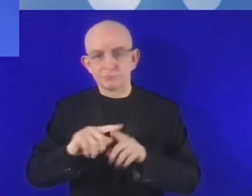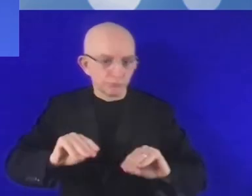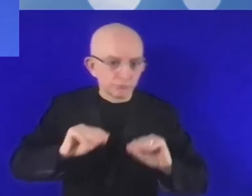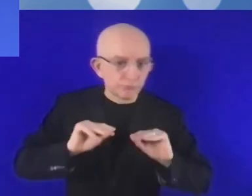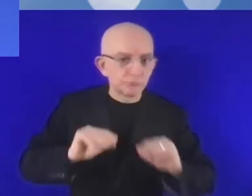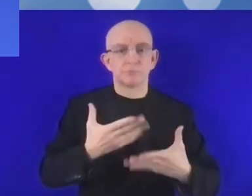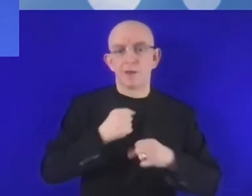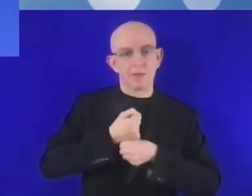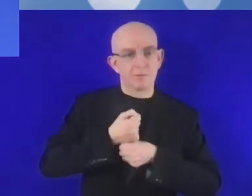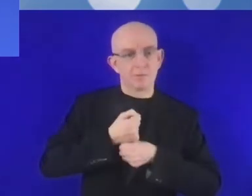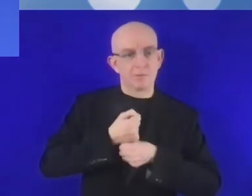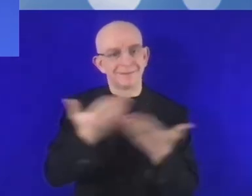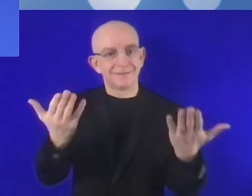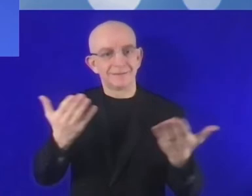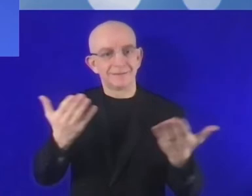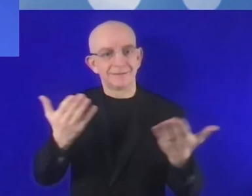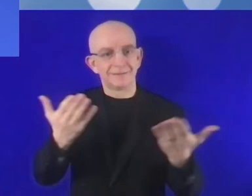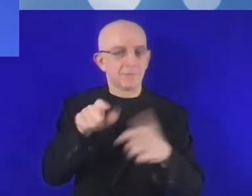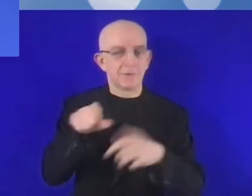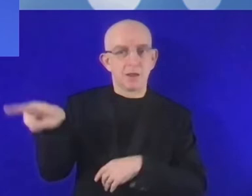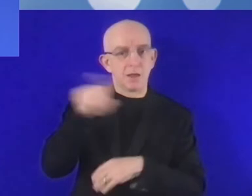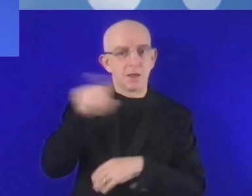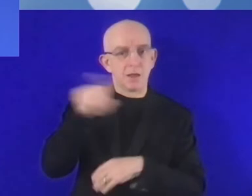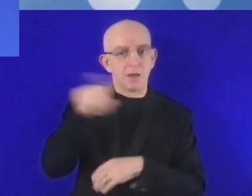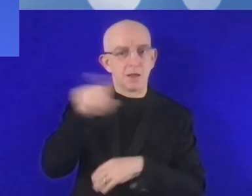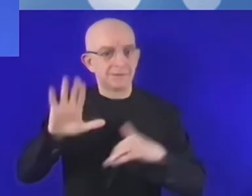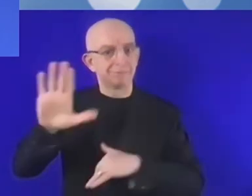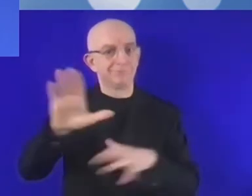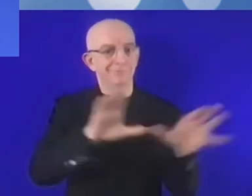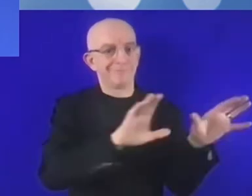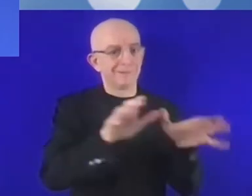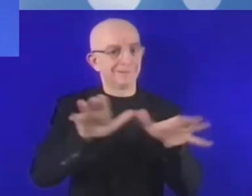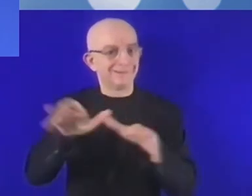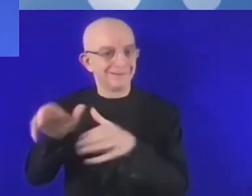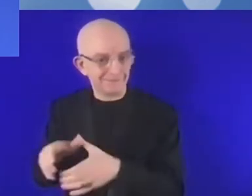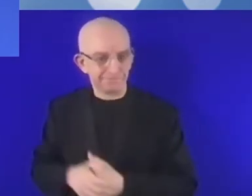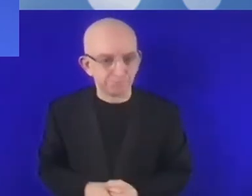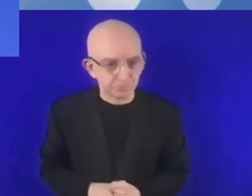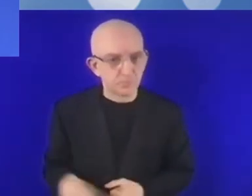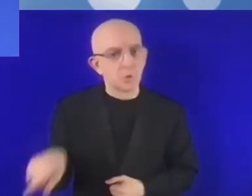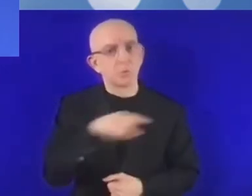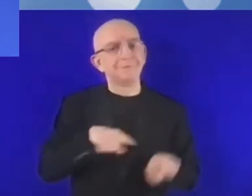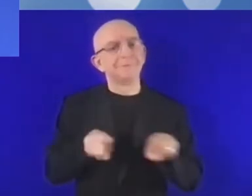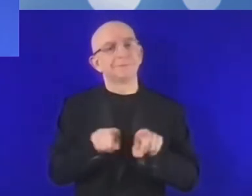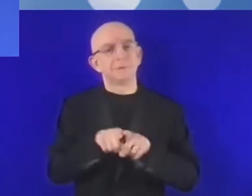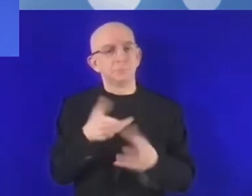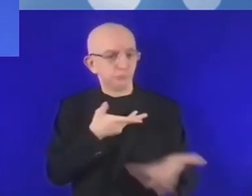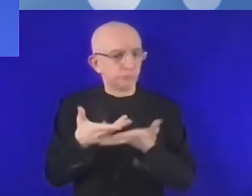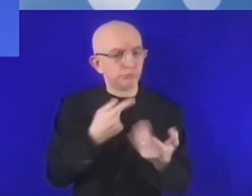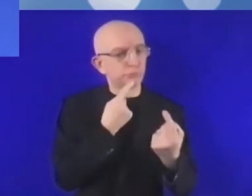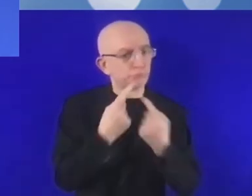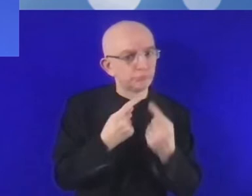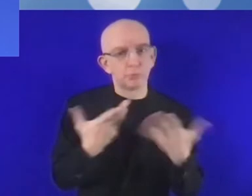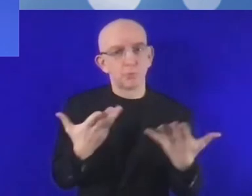المجال الرقمي ما بين الدول بكافة أشكالها وصياغاتها. قابلنا الكثير من الوزراء من كافة